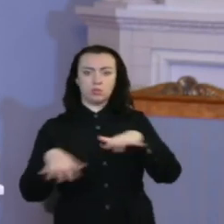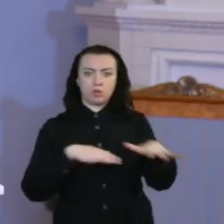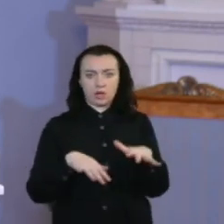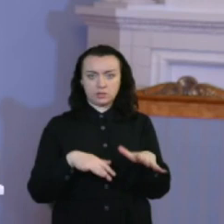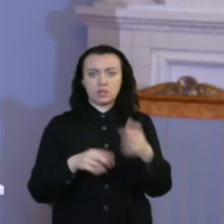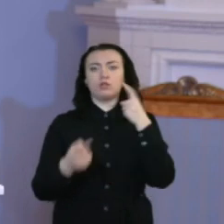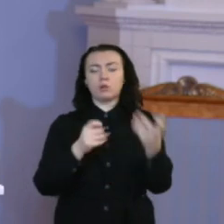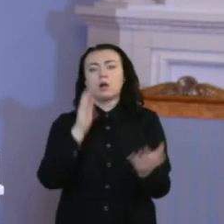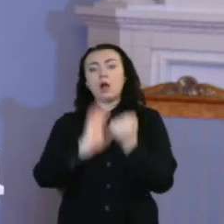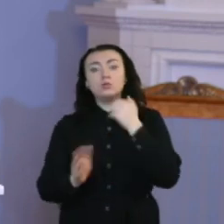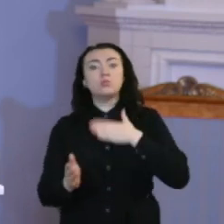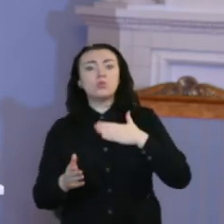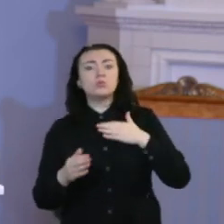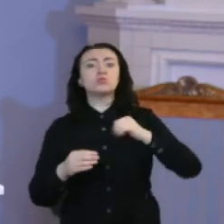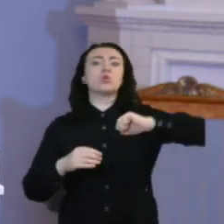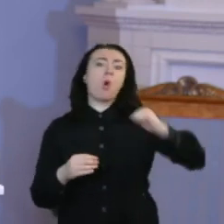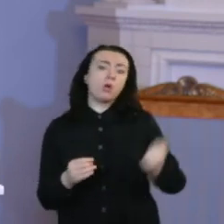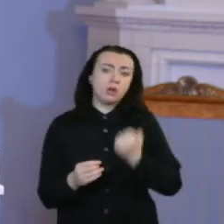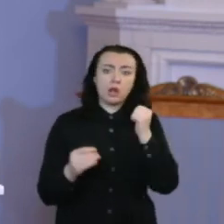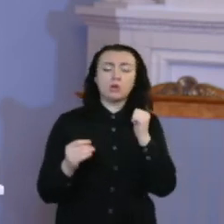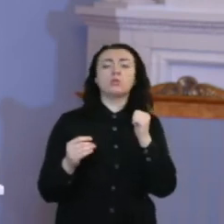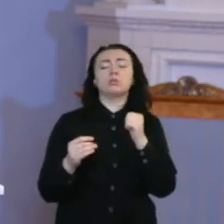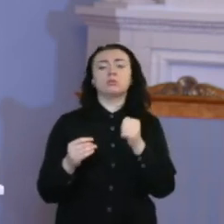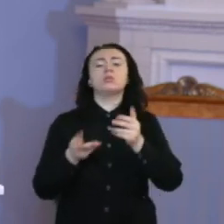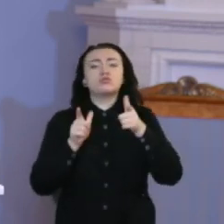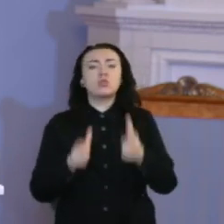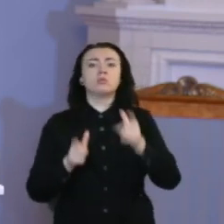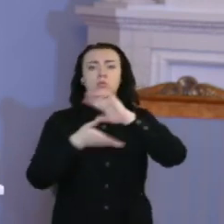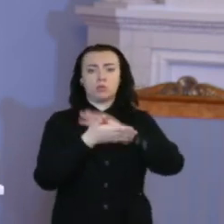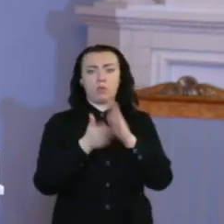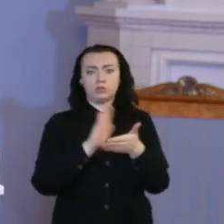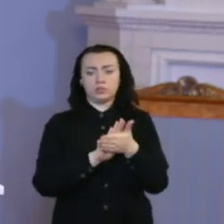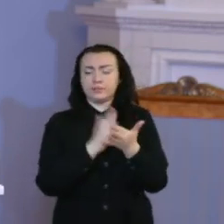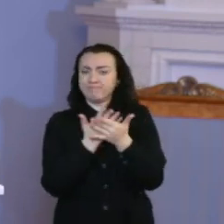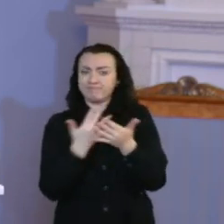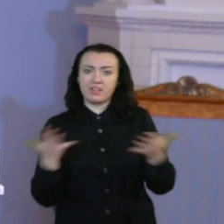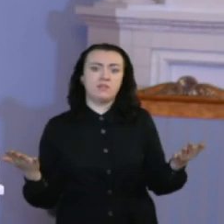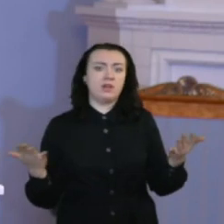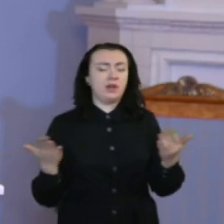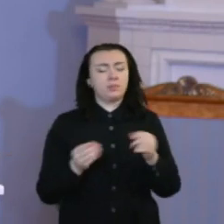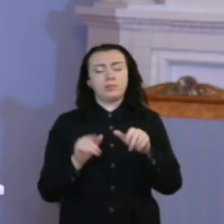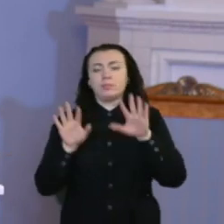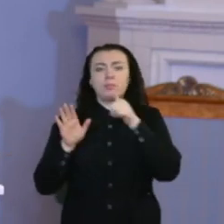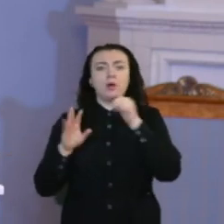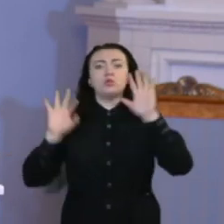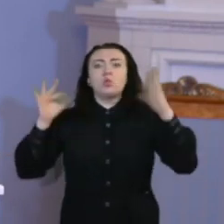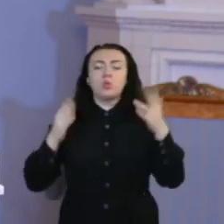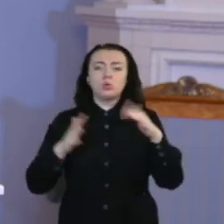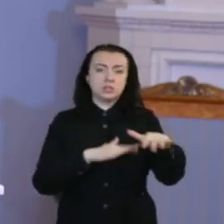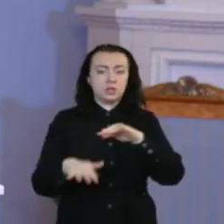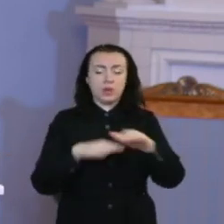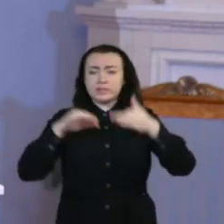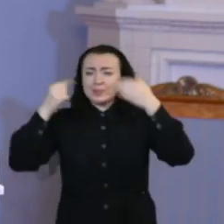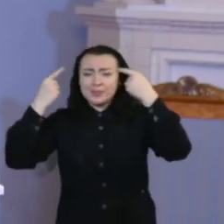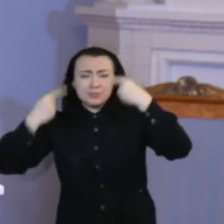ir informaciją ir situaciją stebėdami, tikrai ruošiasi įvairiem, net ir blogiausiems scenarijams,